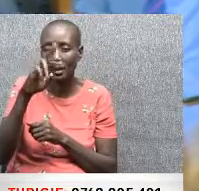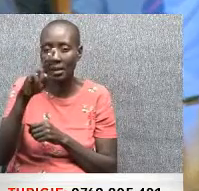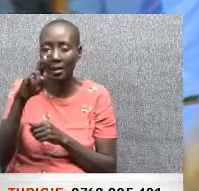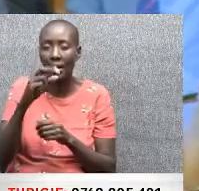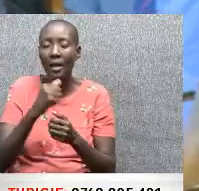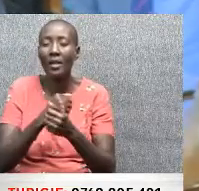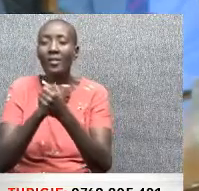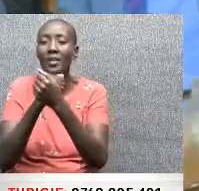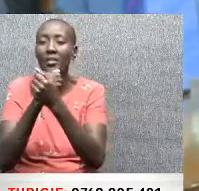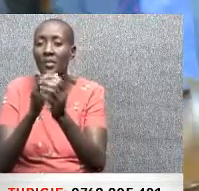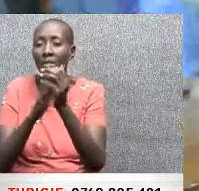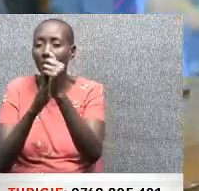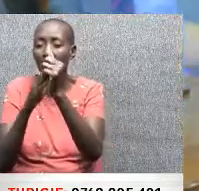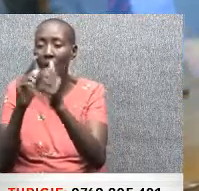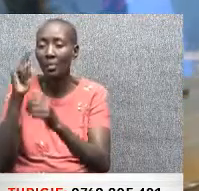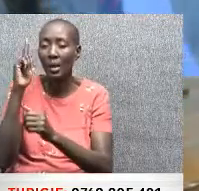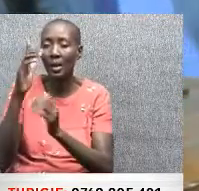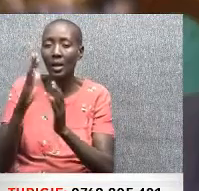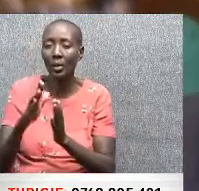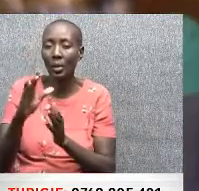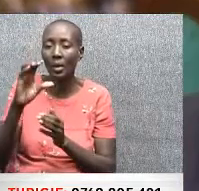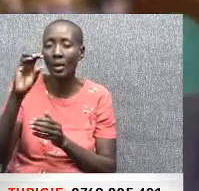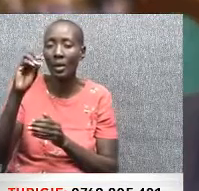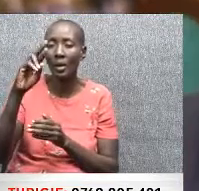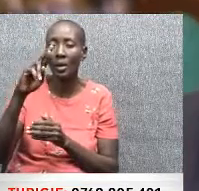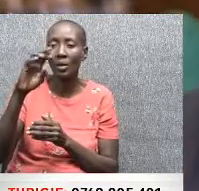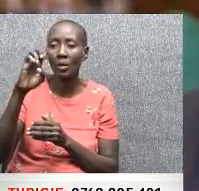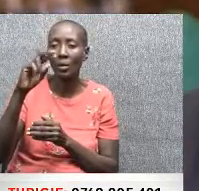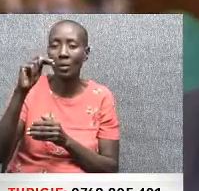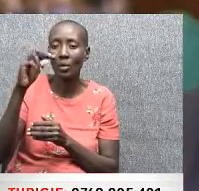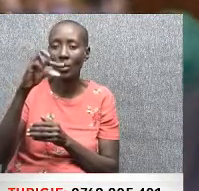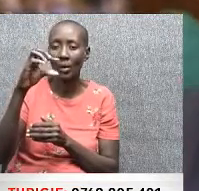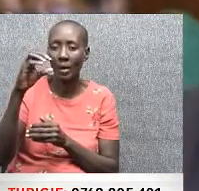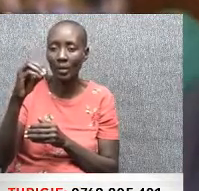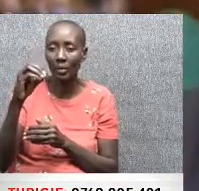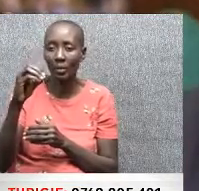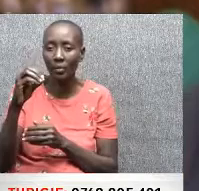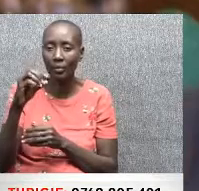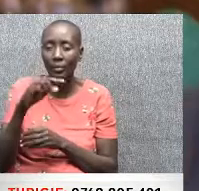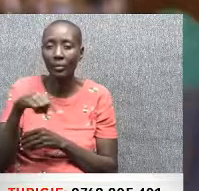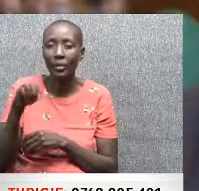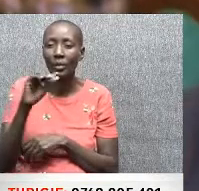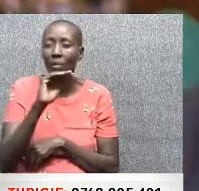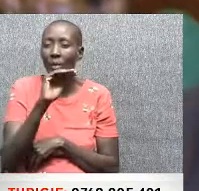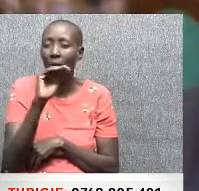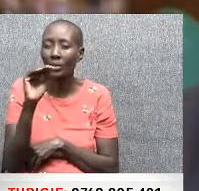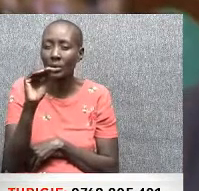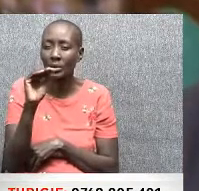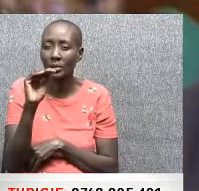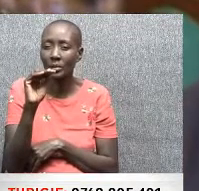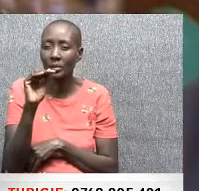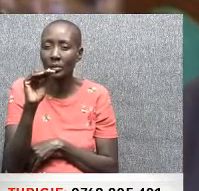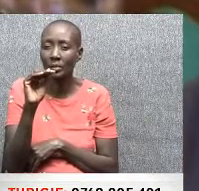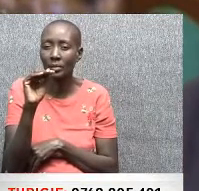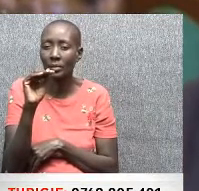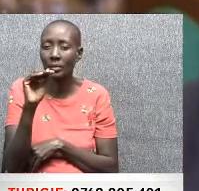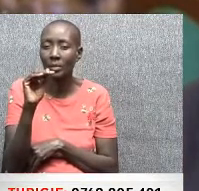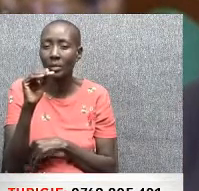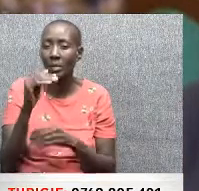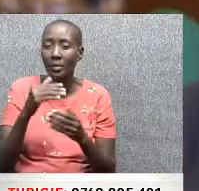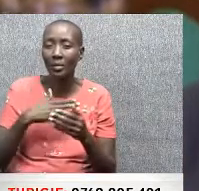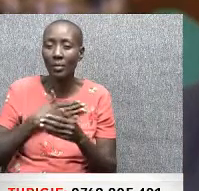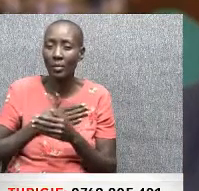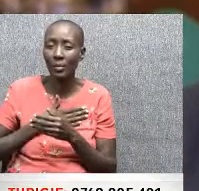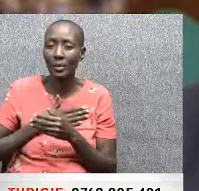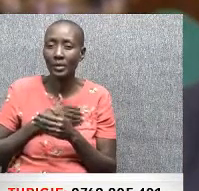mapendekezo yao kabla ya kesi kuamuliwa. So Your Honor, we urge you to deal with the application that is